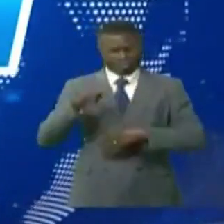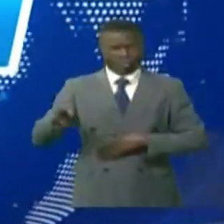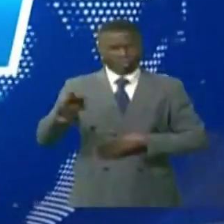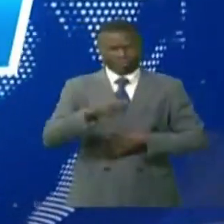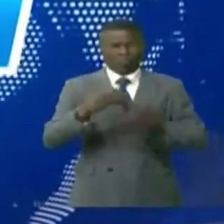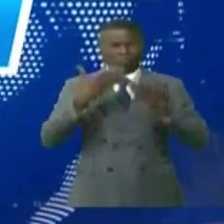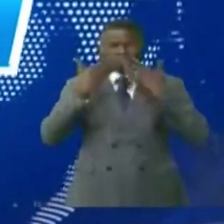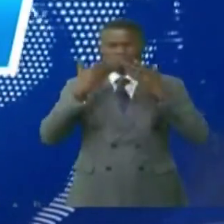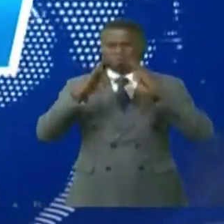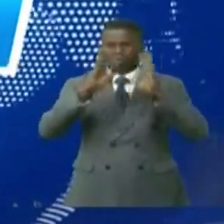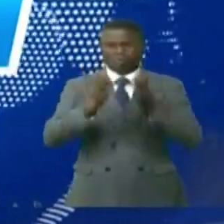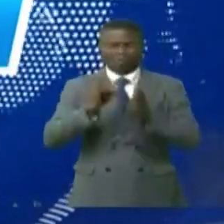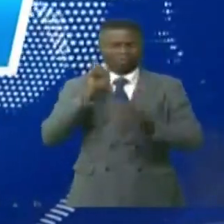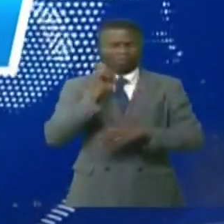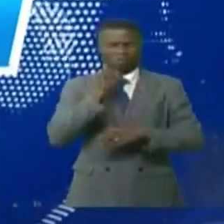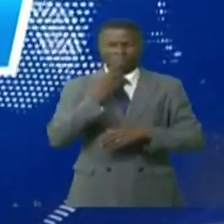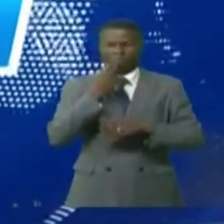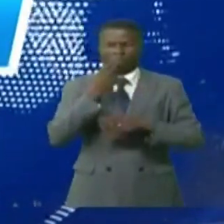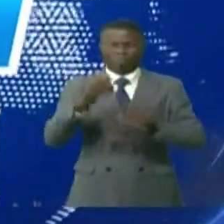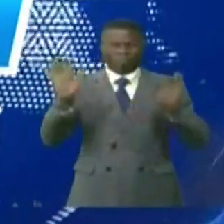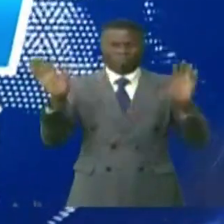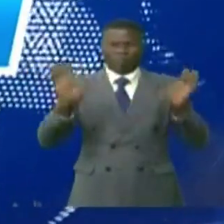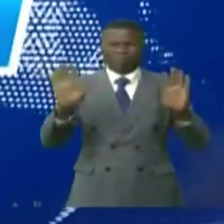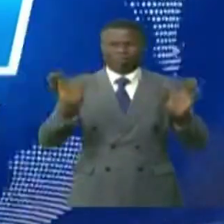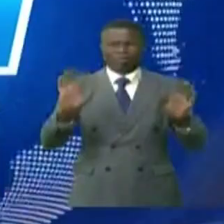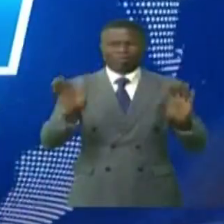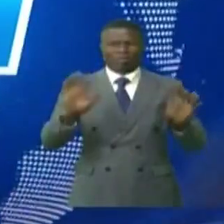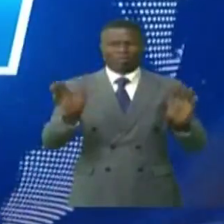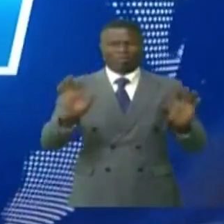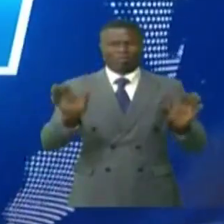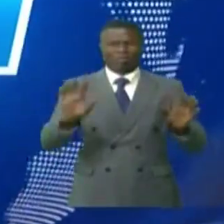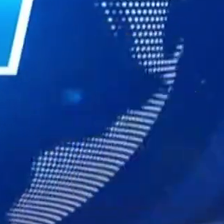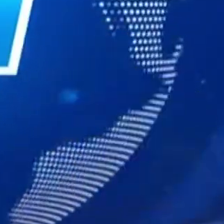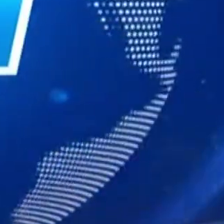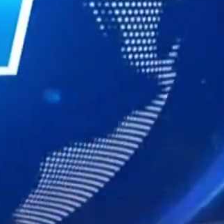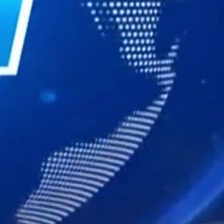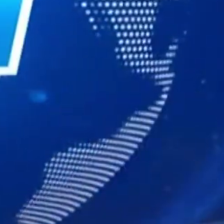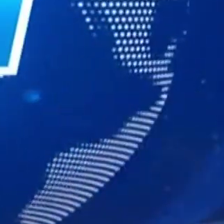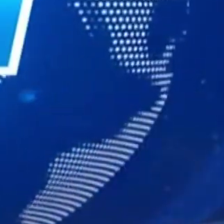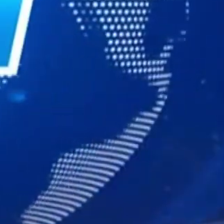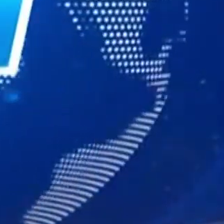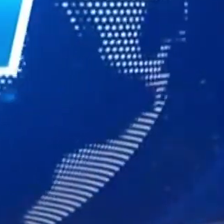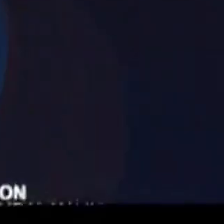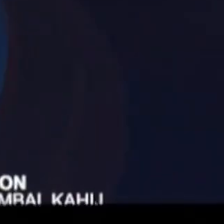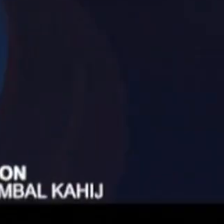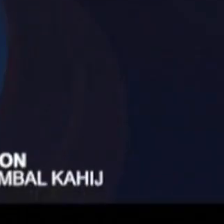édition d'information à 20h dans une présentation de Françoise Bouela-Bouaki. Au revoir.